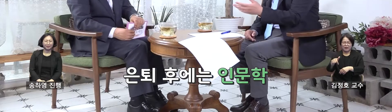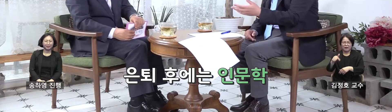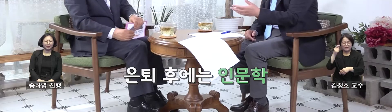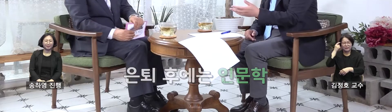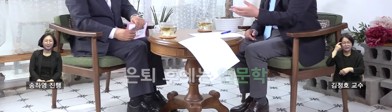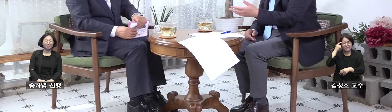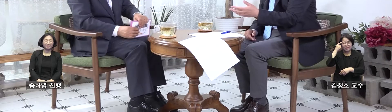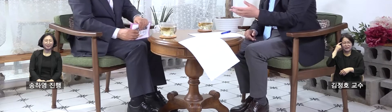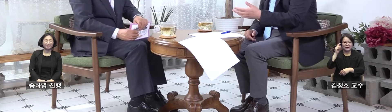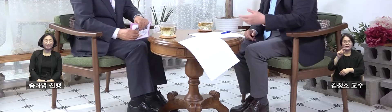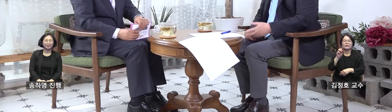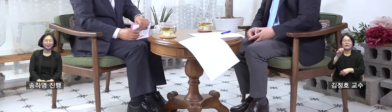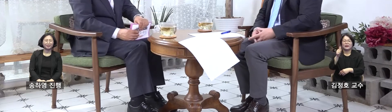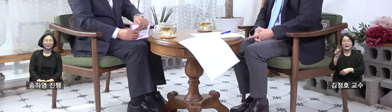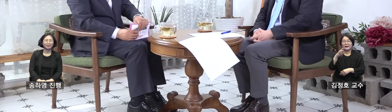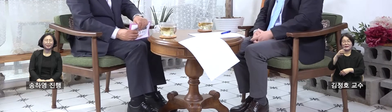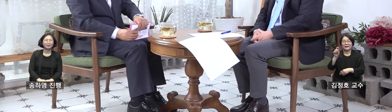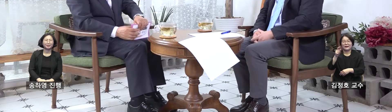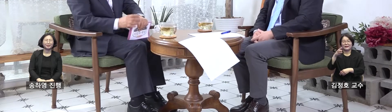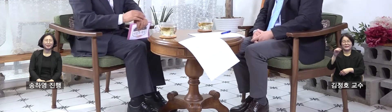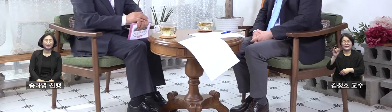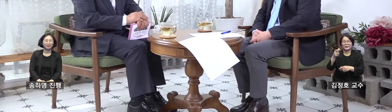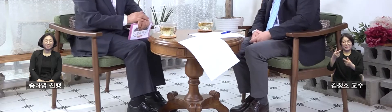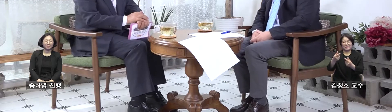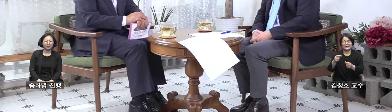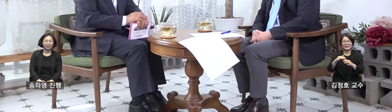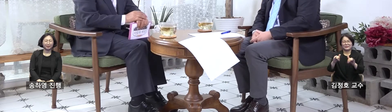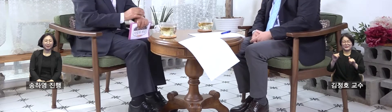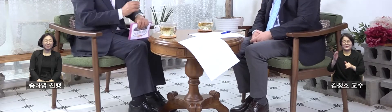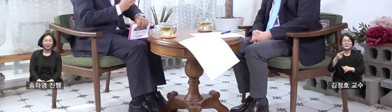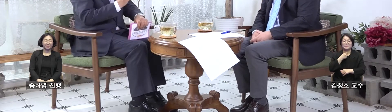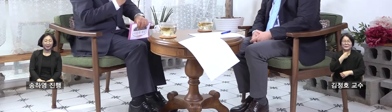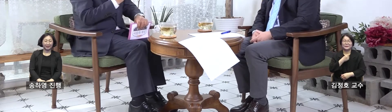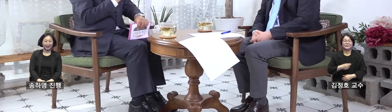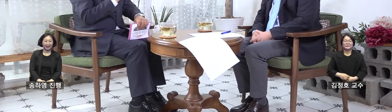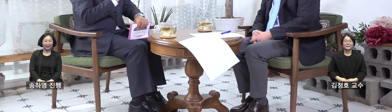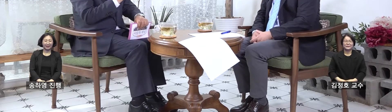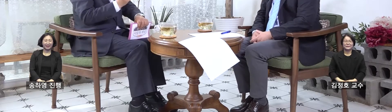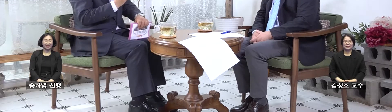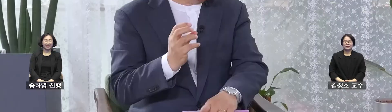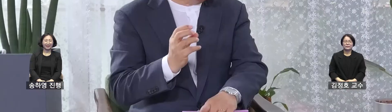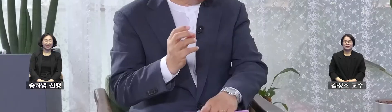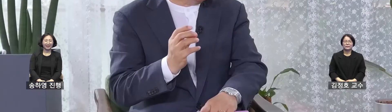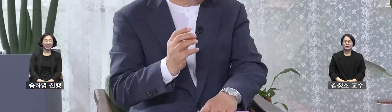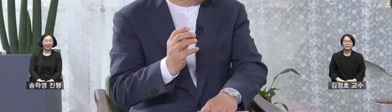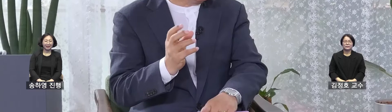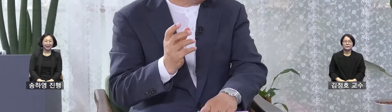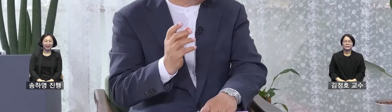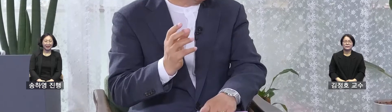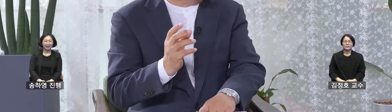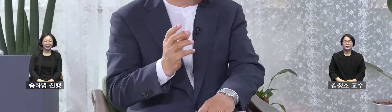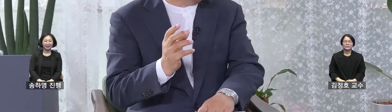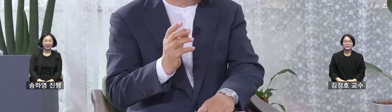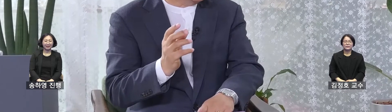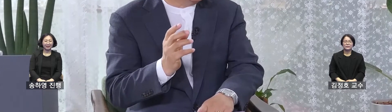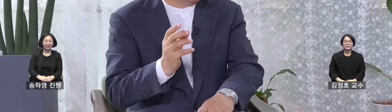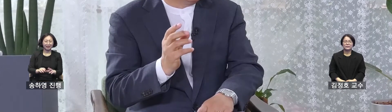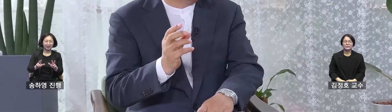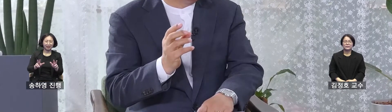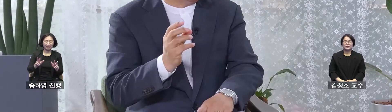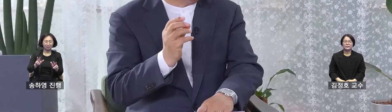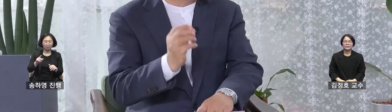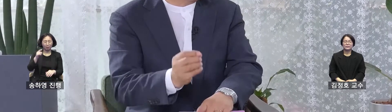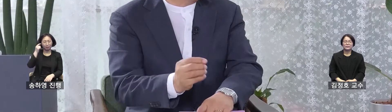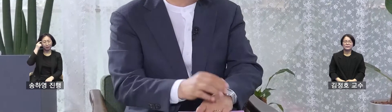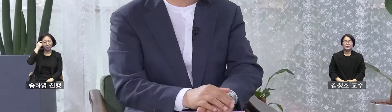하라리 같은 인물이 돼볼까 하는 생각을 갖고 있습니다. 그러면 이제 지금 언뜻든 그 의문인데